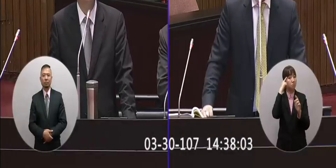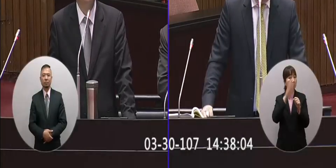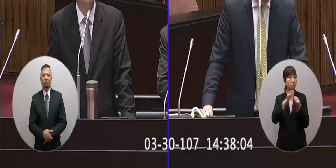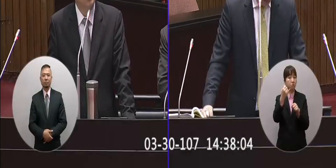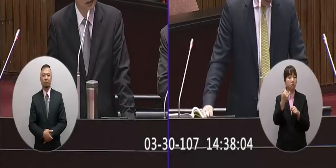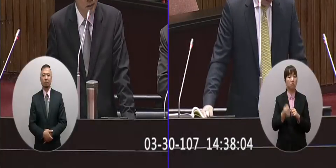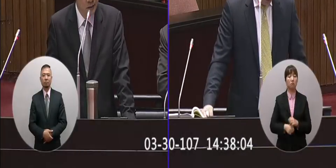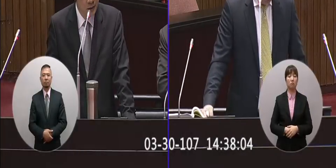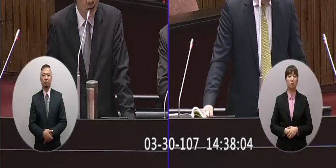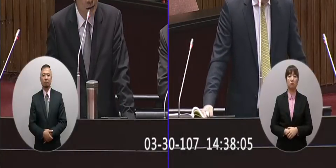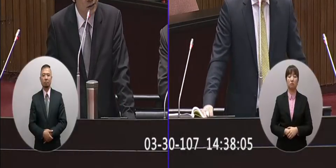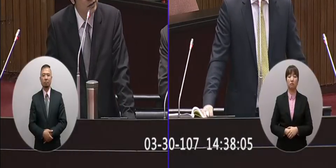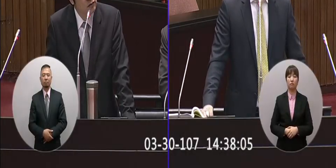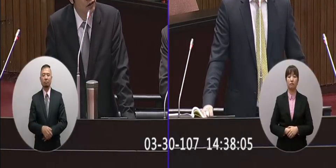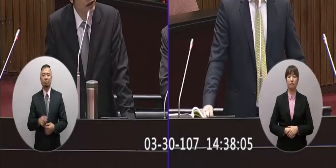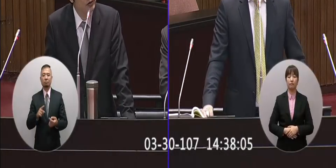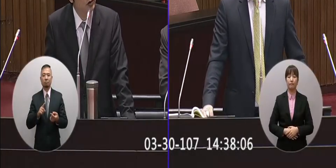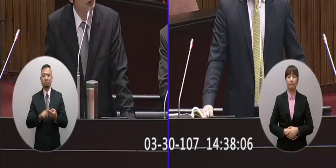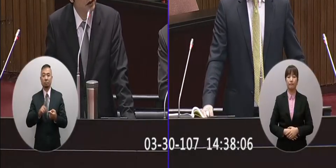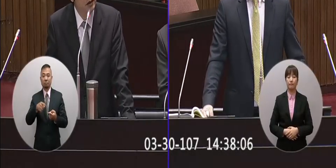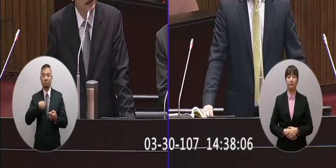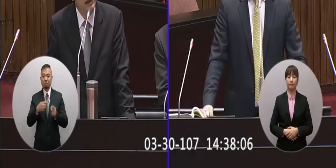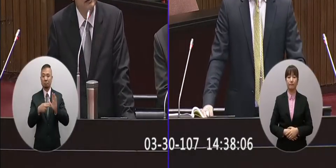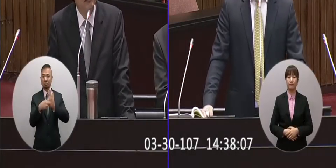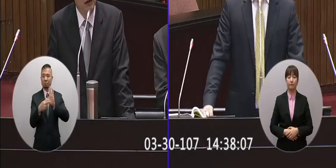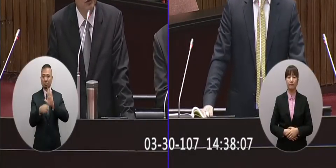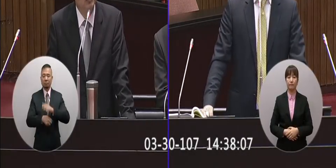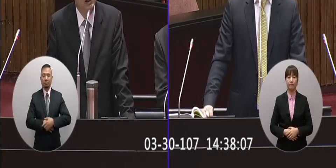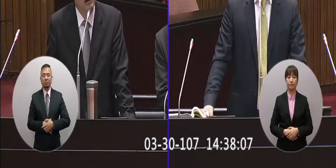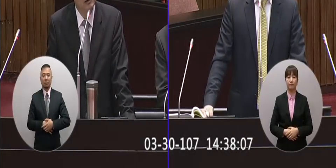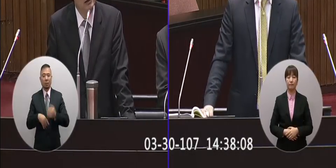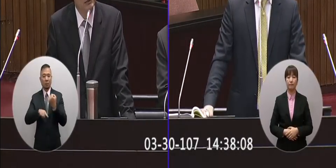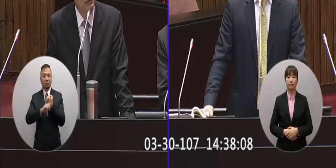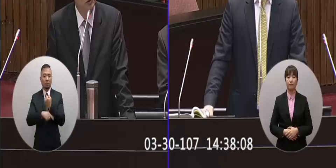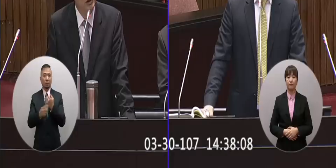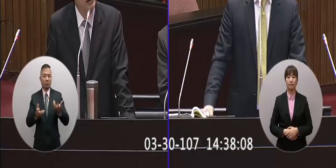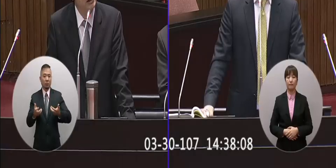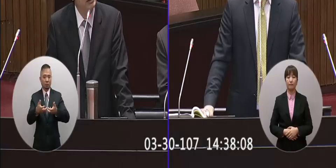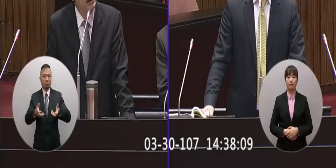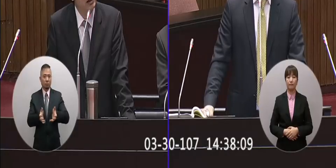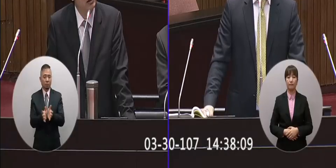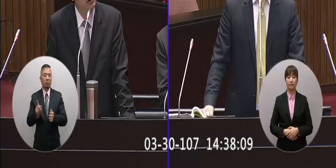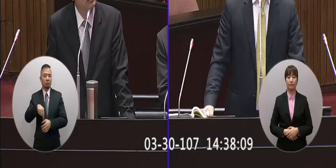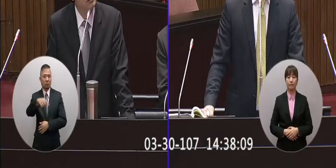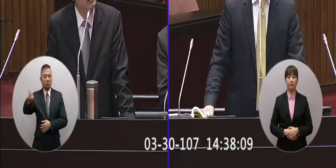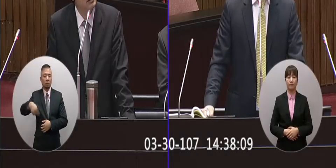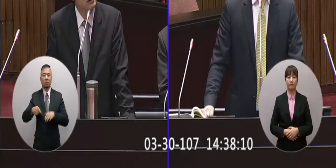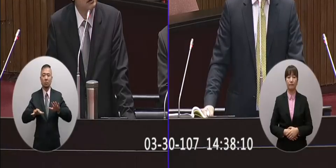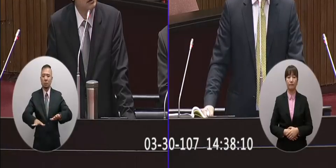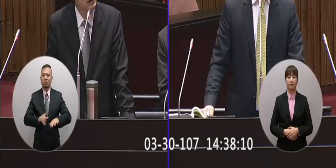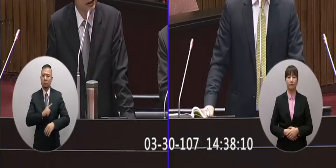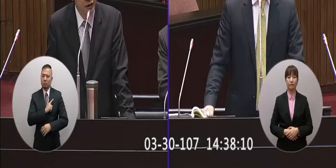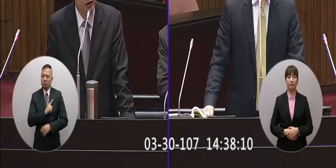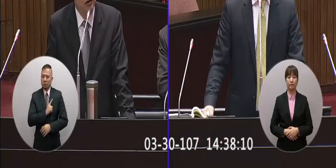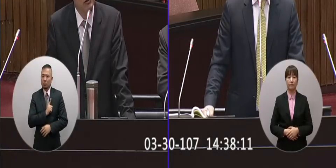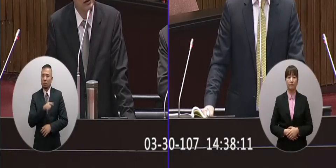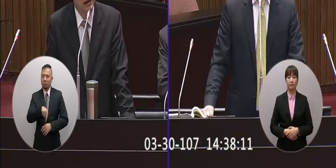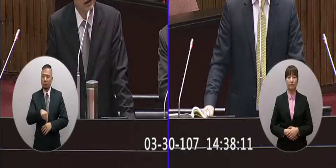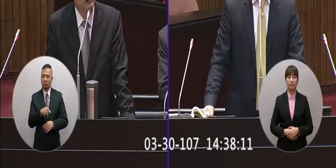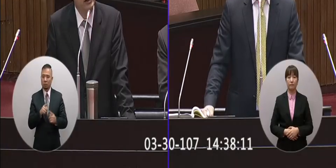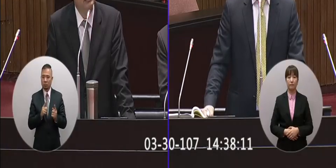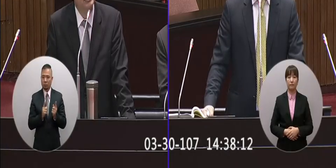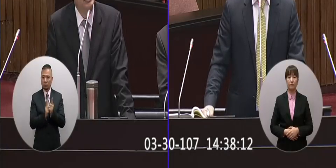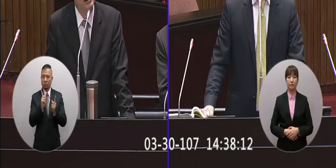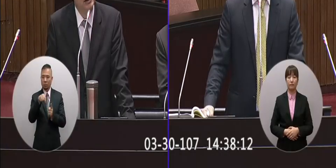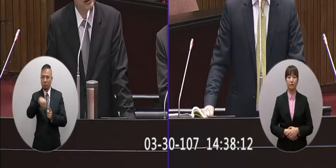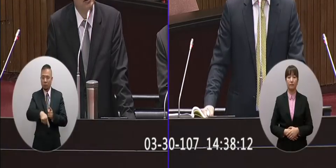意吗？ 是跟黄委员说明，当然法务部啦，他们目前有一套这个系统